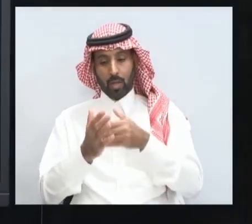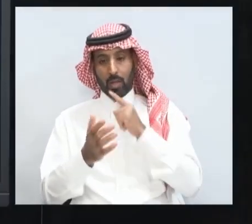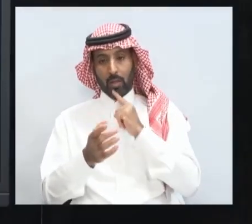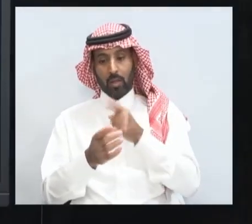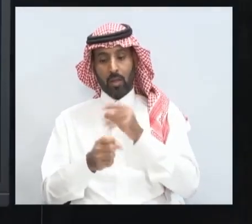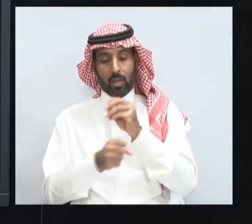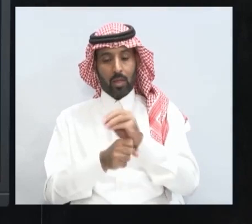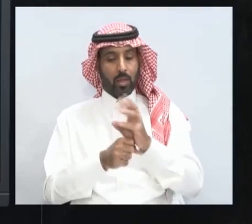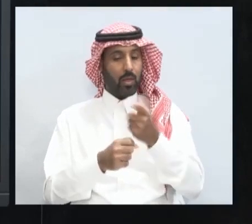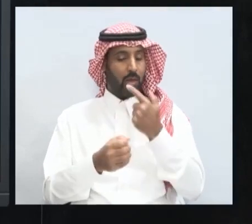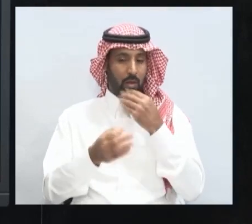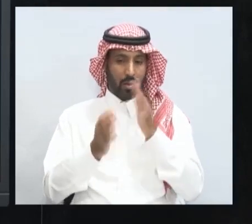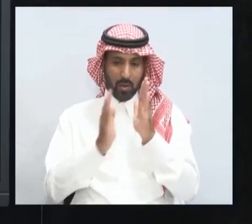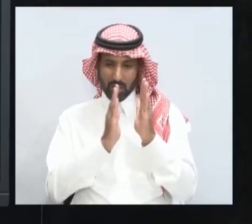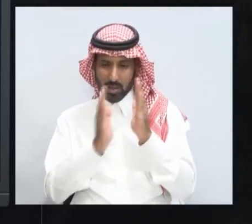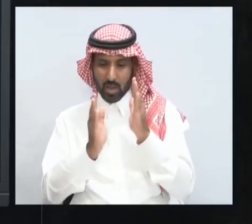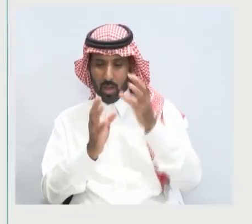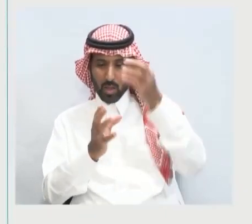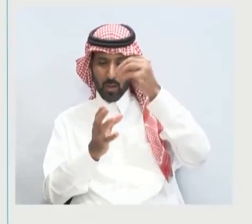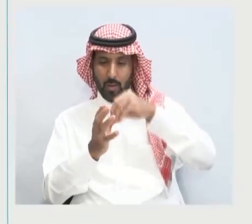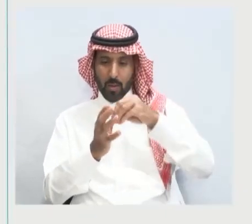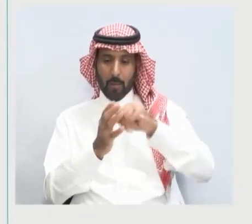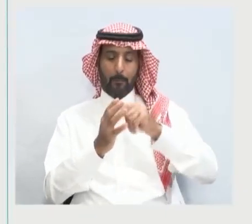سنتعلم عن تنسيق البيانات